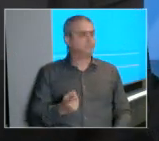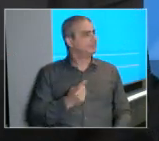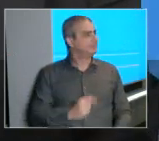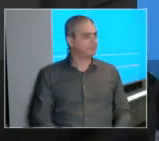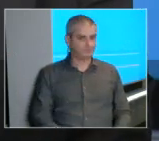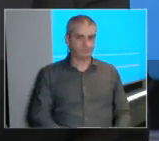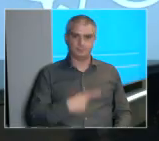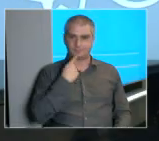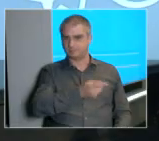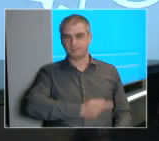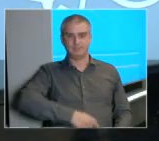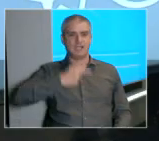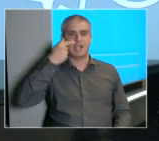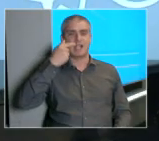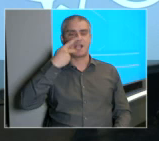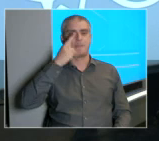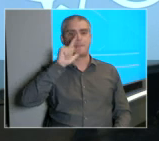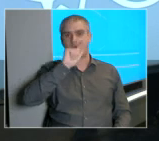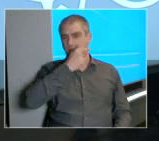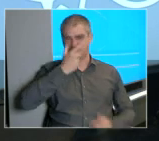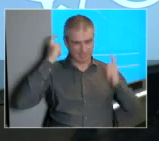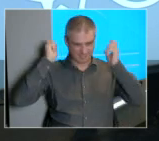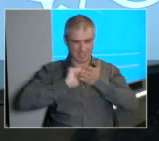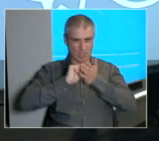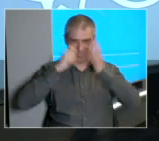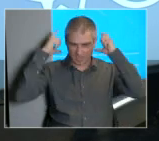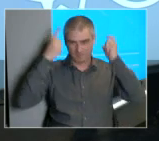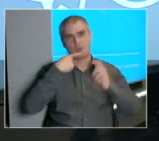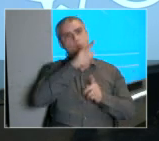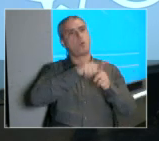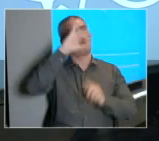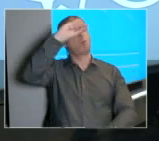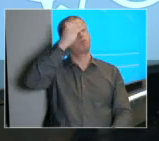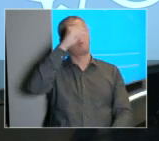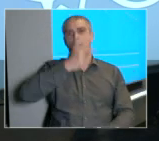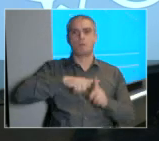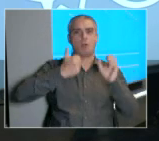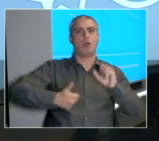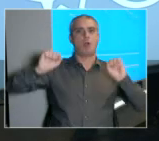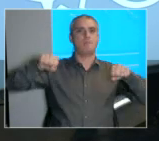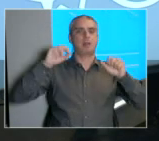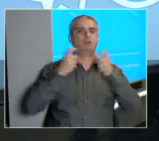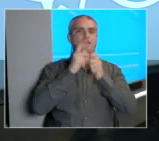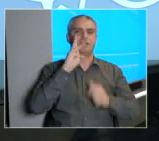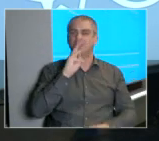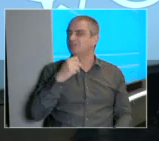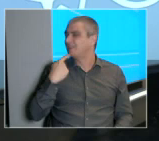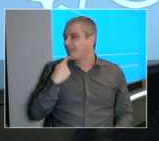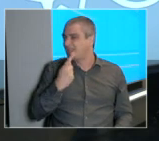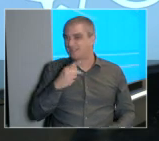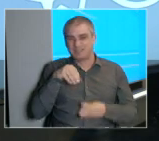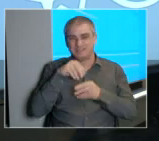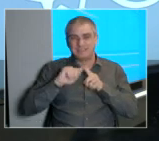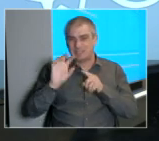לקרוא לגיא פלג בובה של הבעלים ונותן בהם סימנים, בבעלים של חברת קשר... אז אמרתי שהסגנון הזה והתוכן